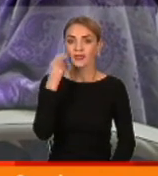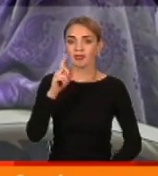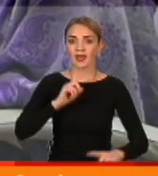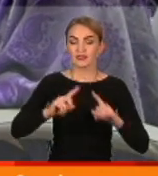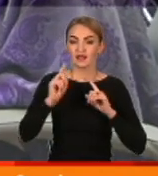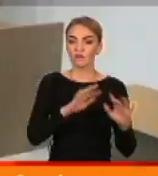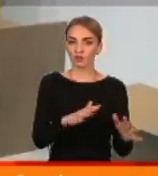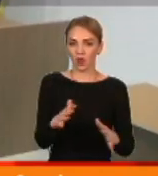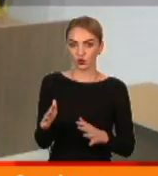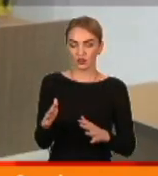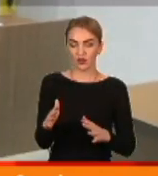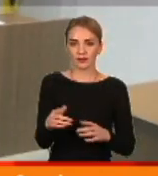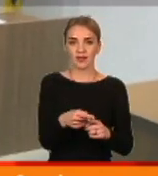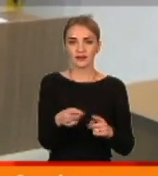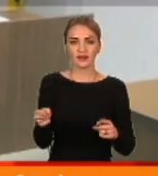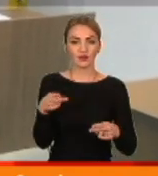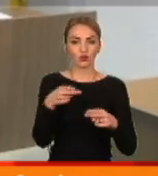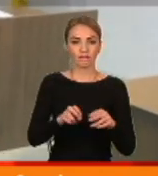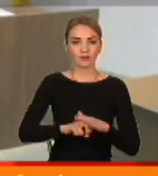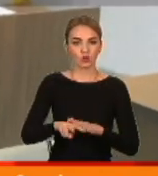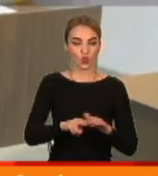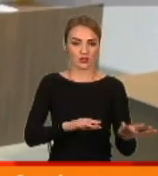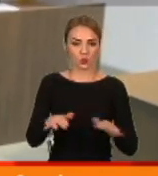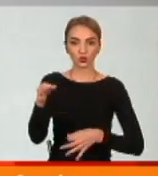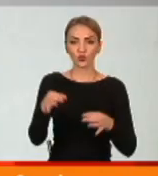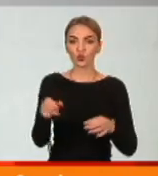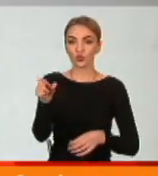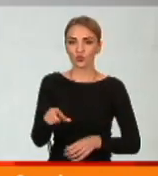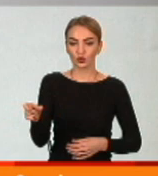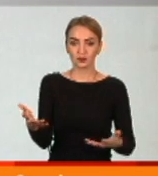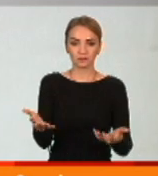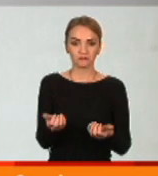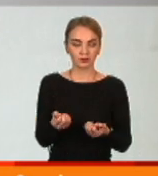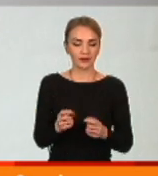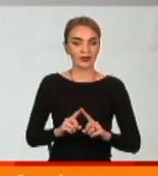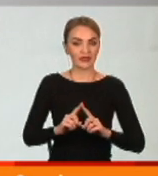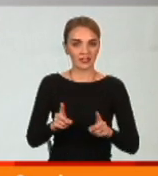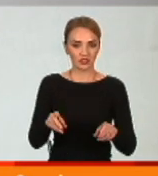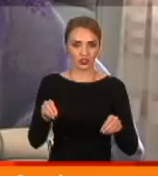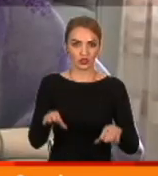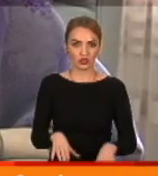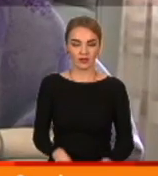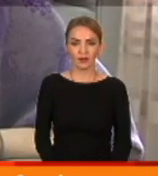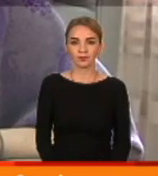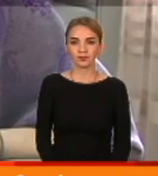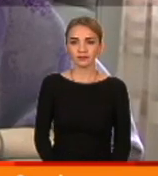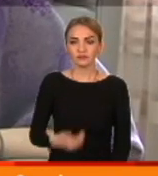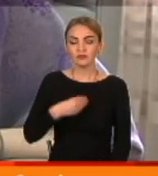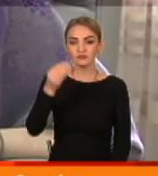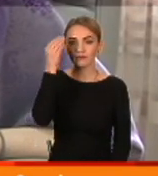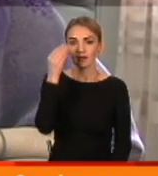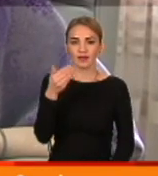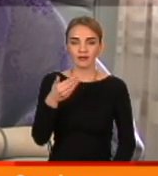засідання відбуваються, ще на стадії запобіжного заходу судді ухвалюють дивні, на її думку, рішення. Я вважаю, це